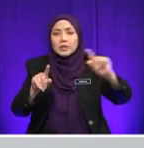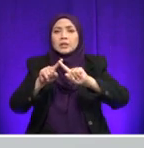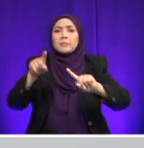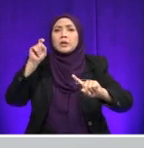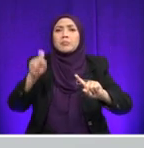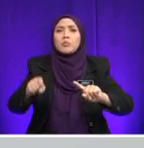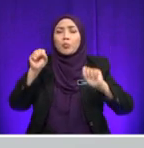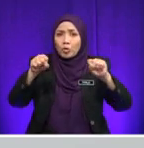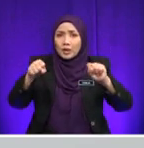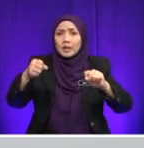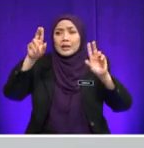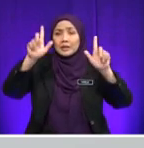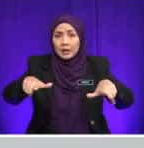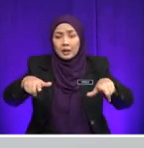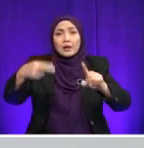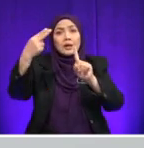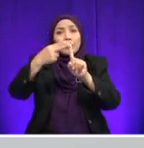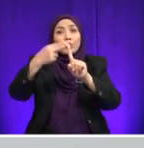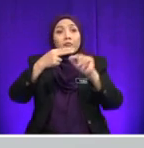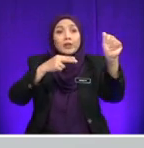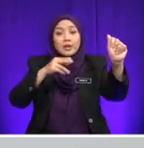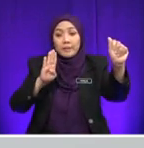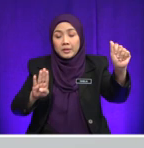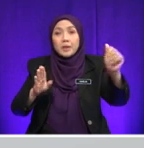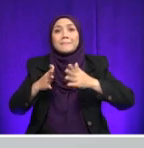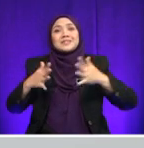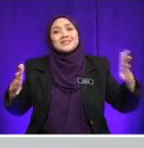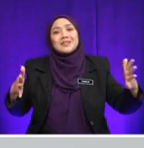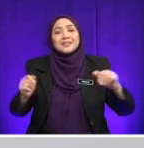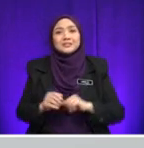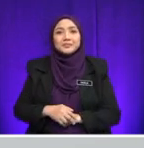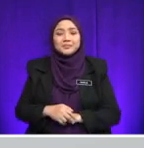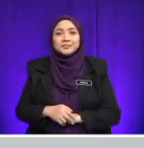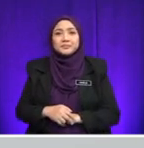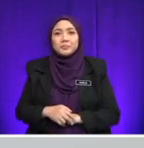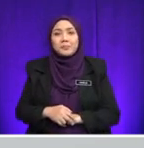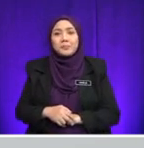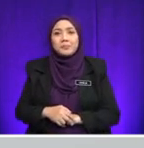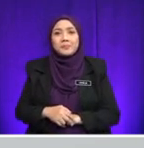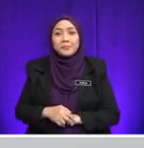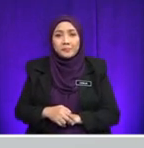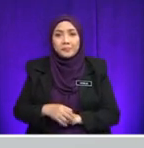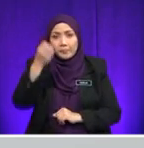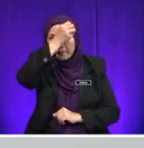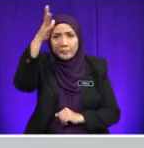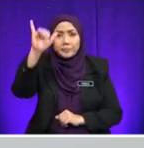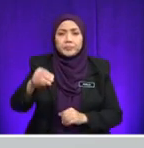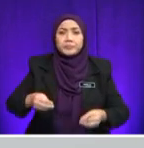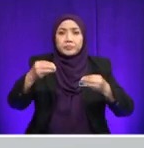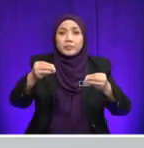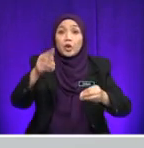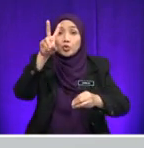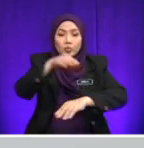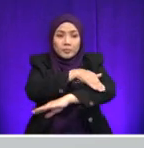yang diberikan pada raja ini oke apa yang saya nampak yang diberikan adalah dua panjang